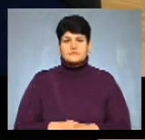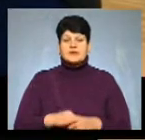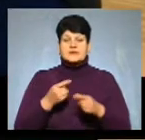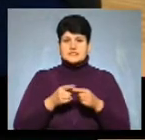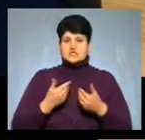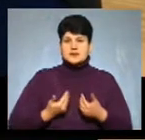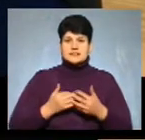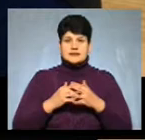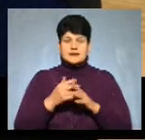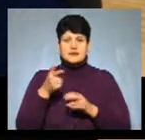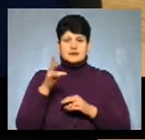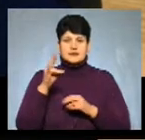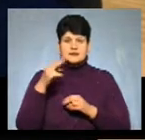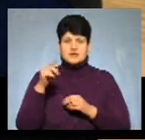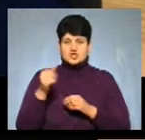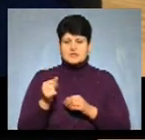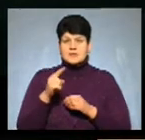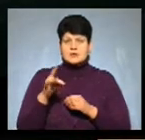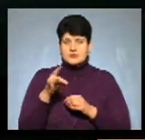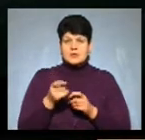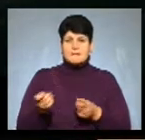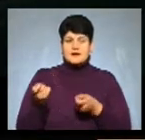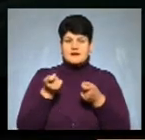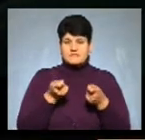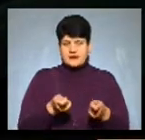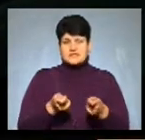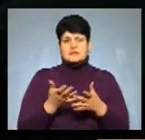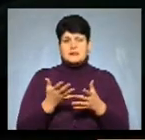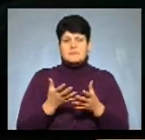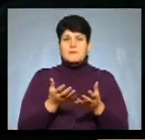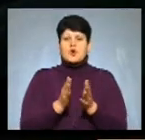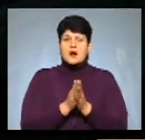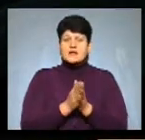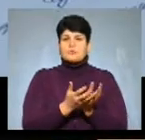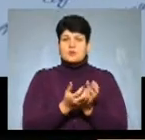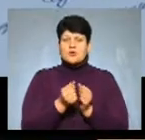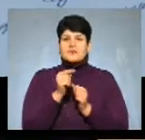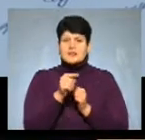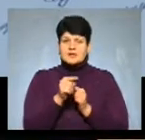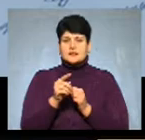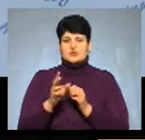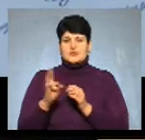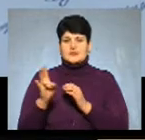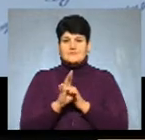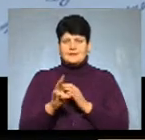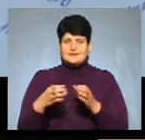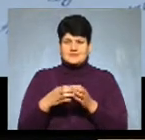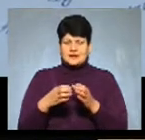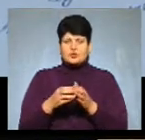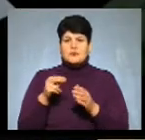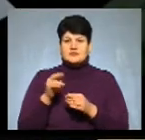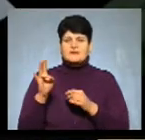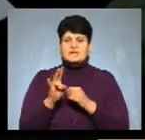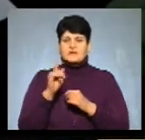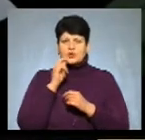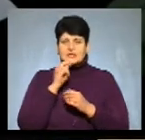Це жителі села Гніздичне Збаразького району. Вони привезли до Тернопільської єпархії прохання про прийом їхньої парафії до складу Православної церкви України.